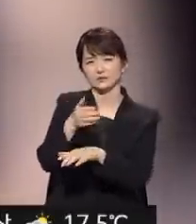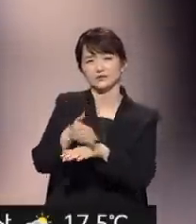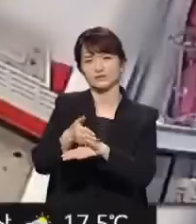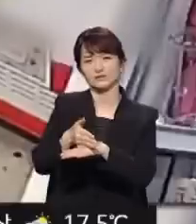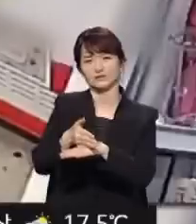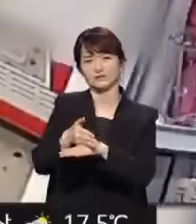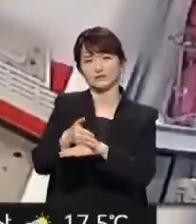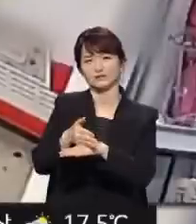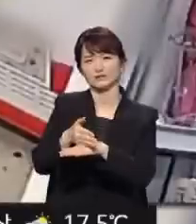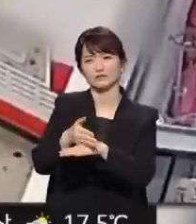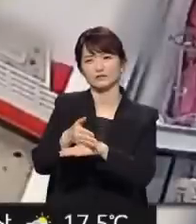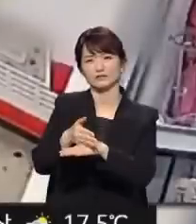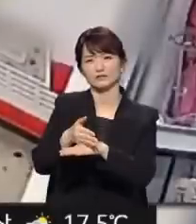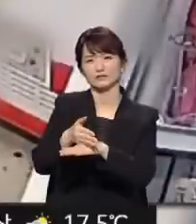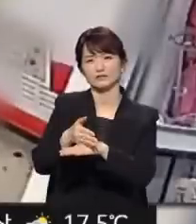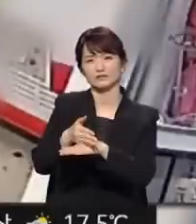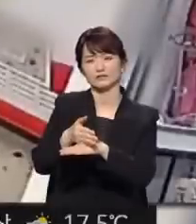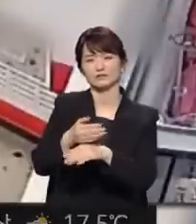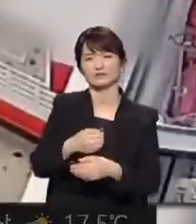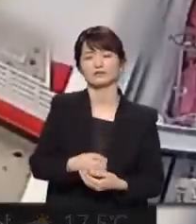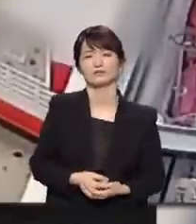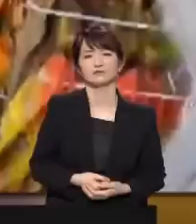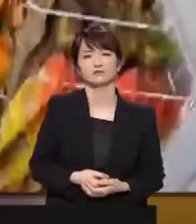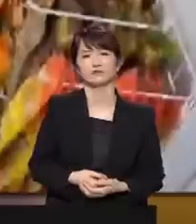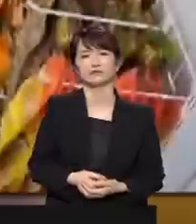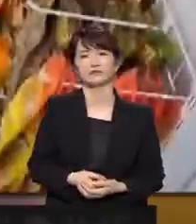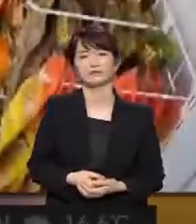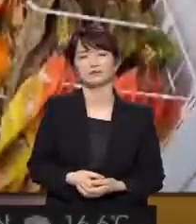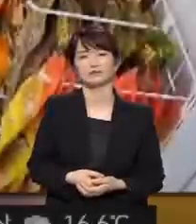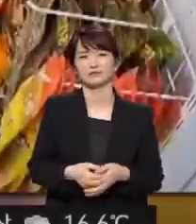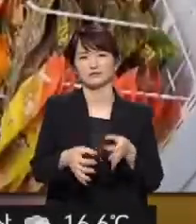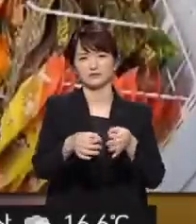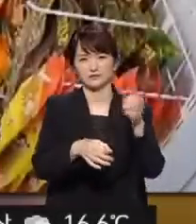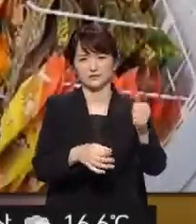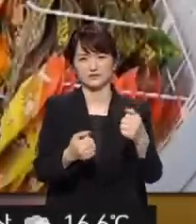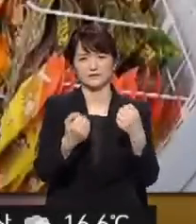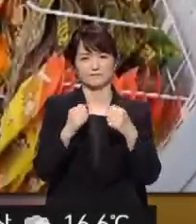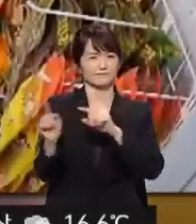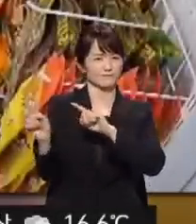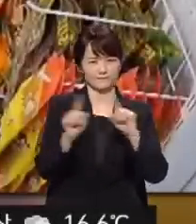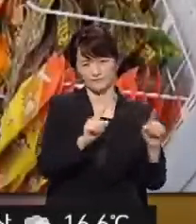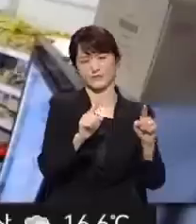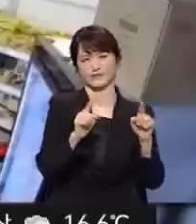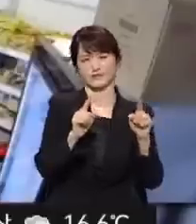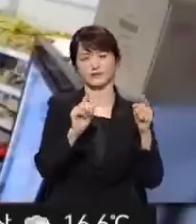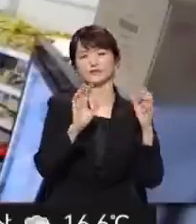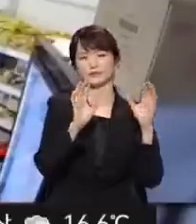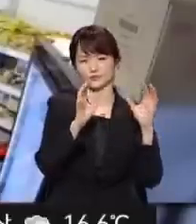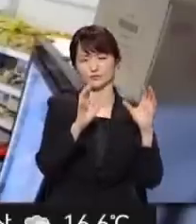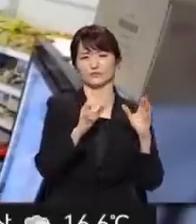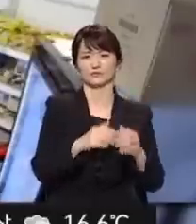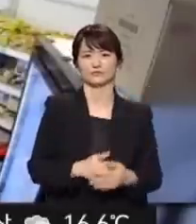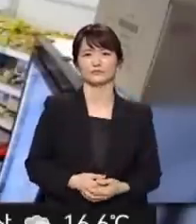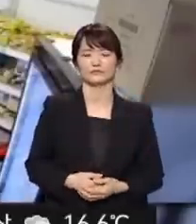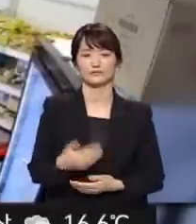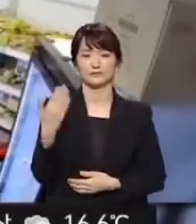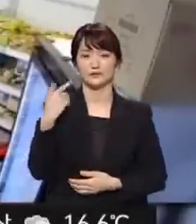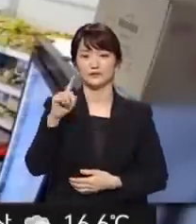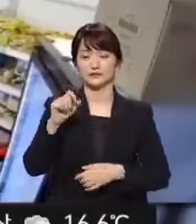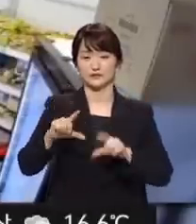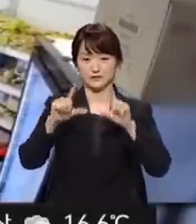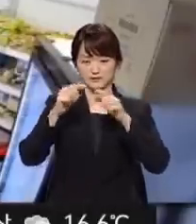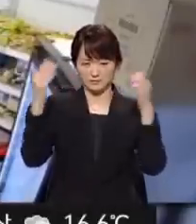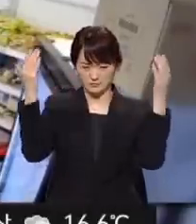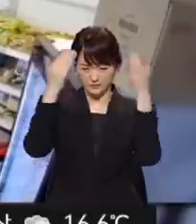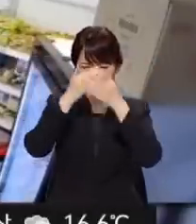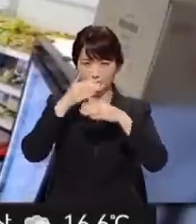감사합니다. 라고 써놓은 겁니다. 세상에. 사장님 힘내라고 응원을 한 거예요, 이 기자. 네, 맞습니다. 지난 15일